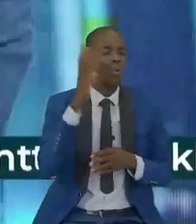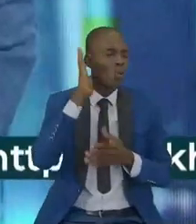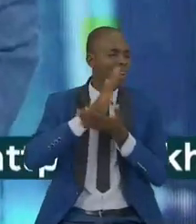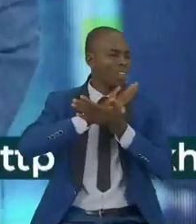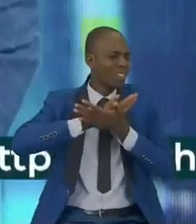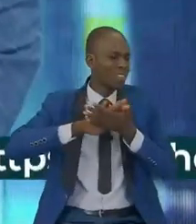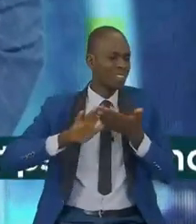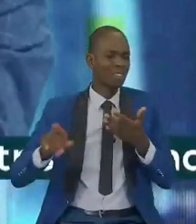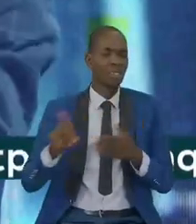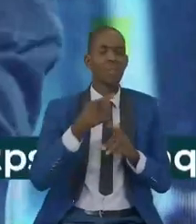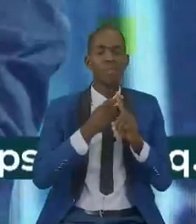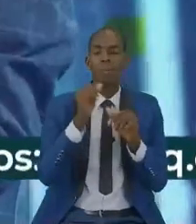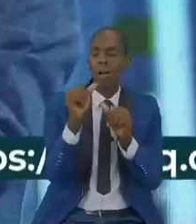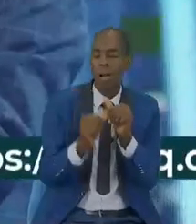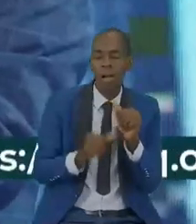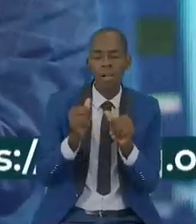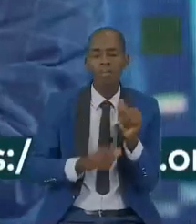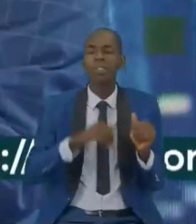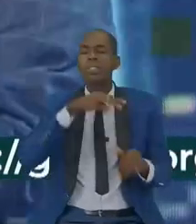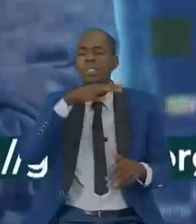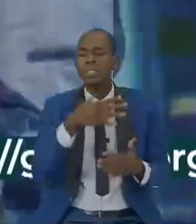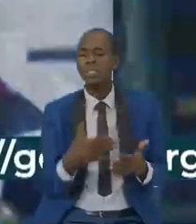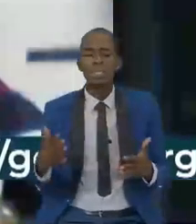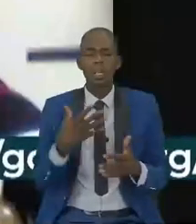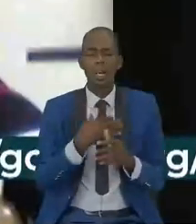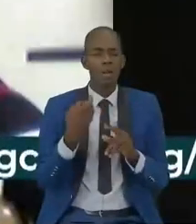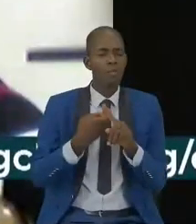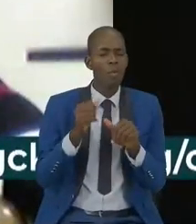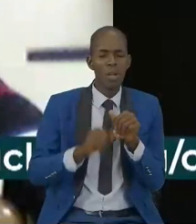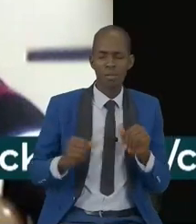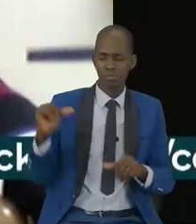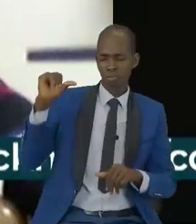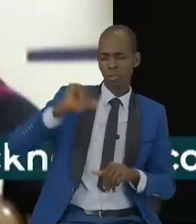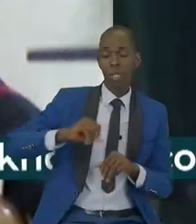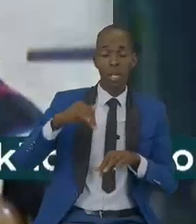eux les purifie de toute